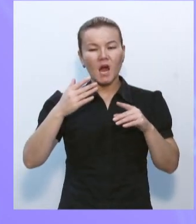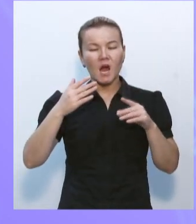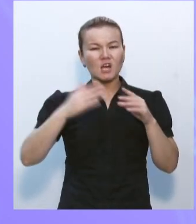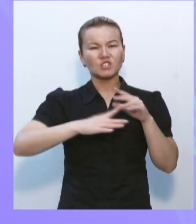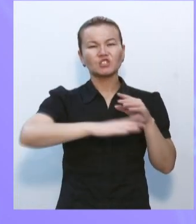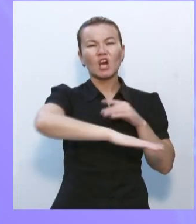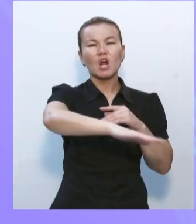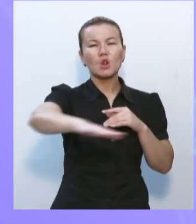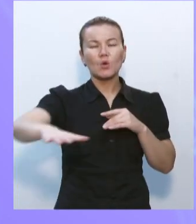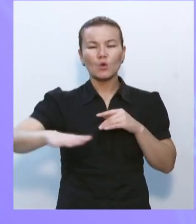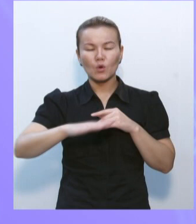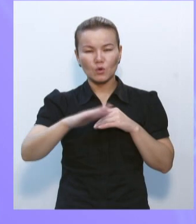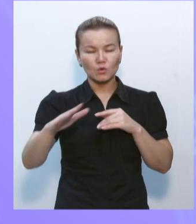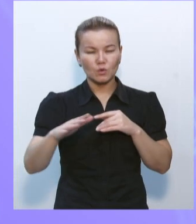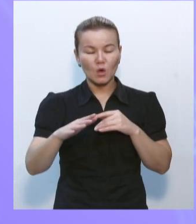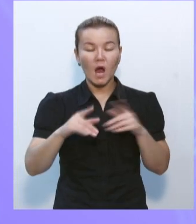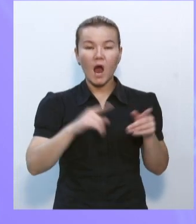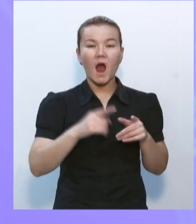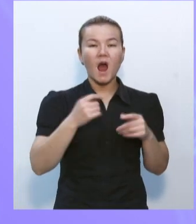кышында сарайда багылат.